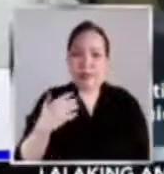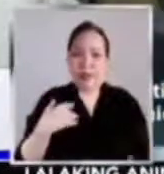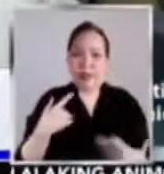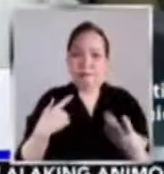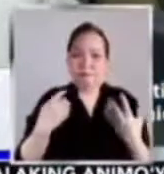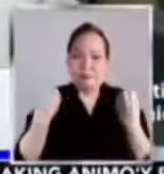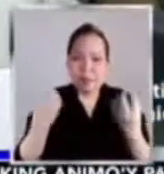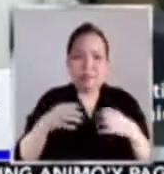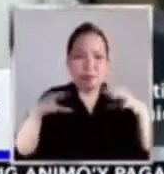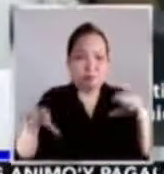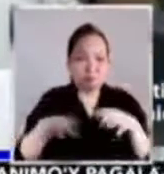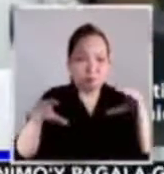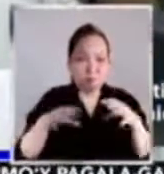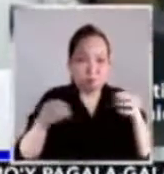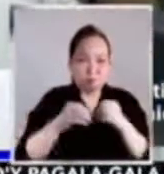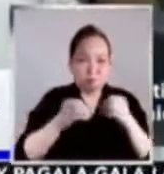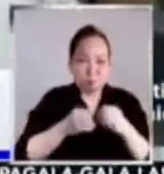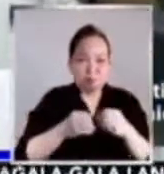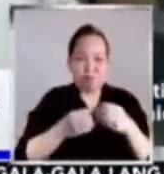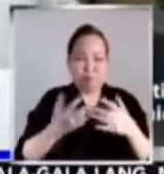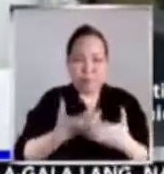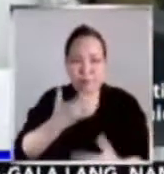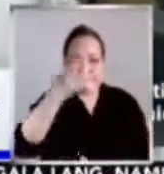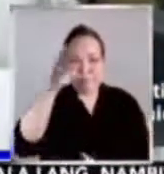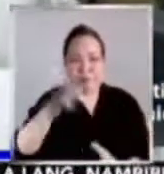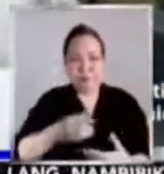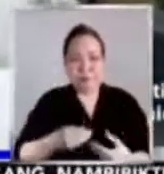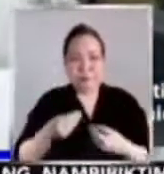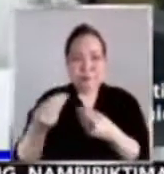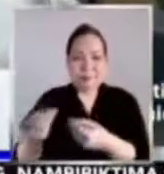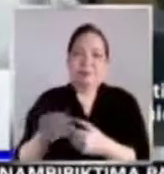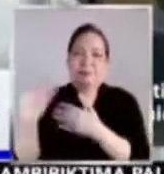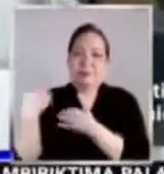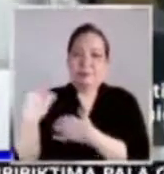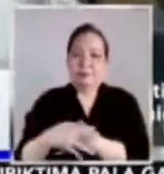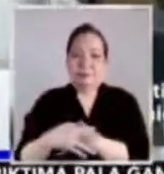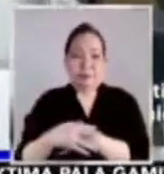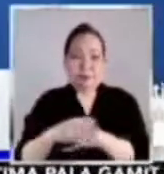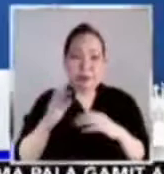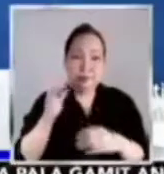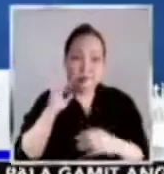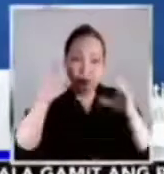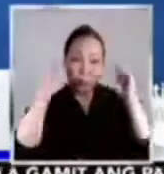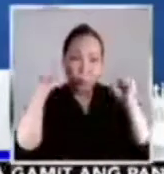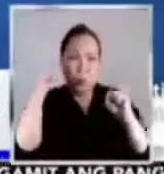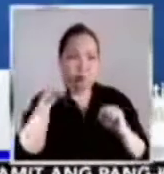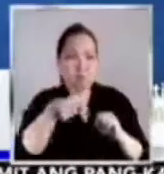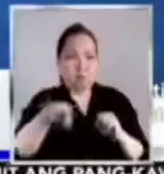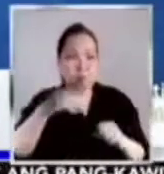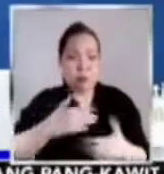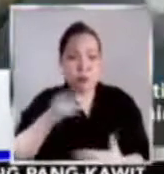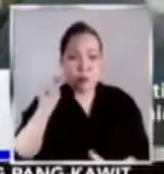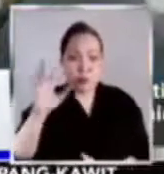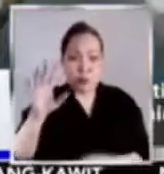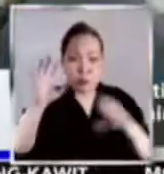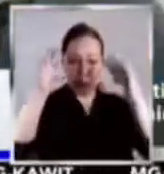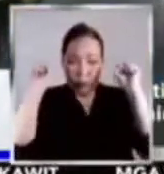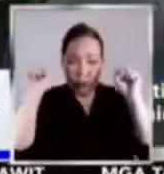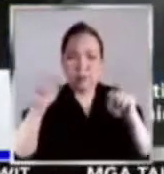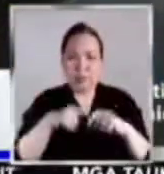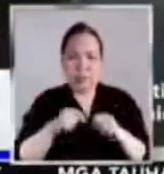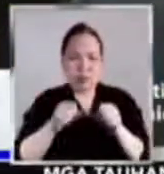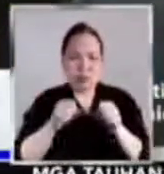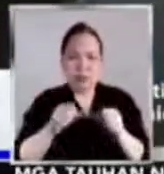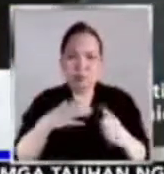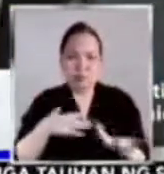do. Umaasa ang Pangulo na ipagpapatuloy ng bagong administrasyon ang kanyang giyera kontra droga at ang pag-amyanda sa konstitusyon para buwagin